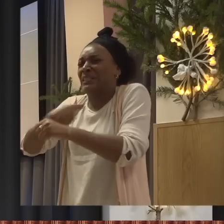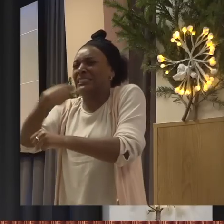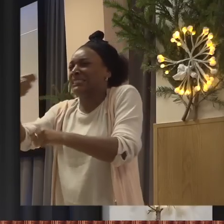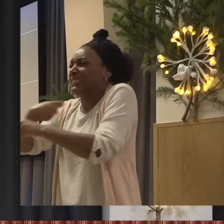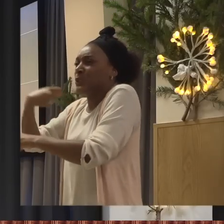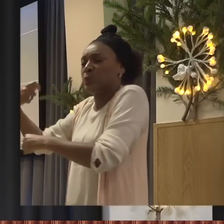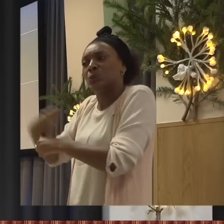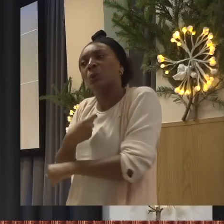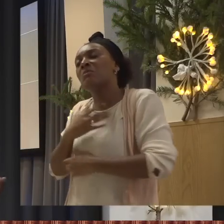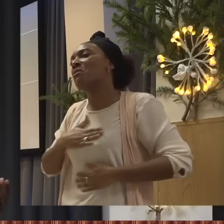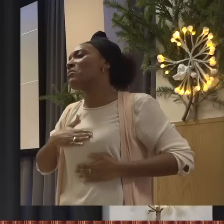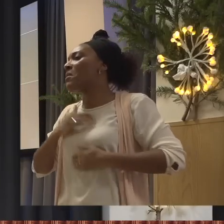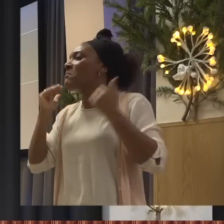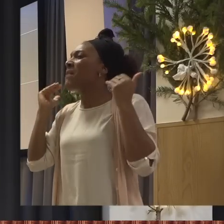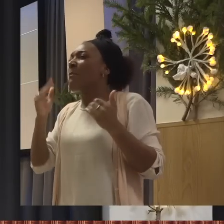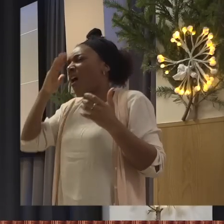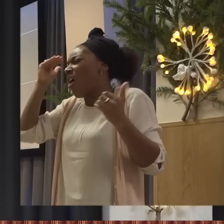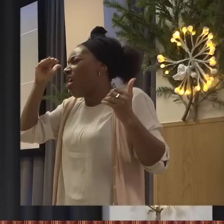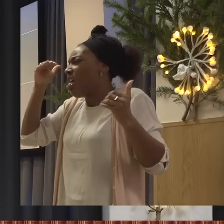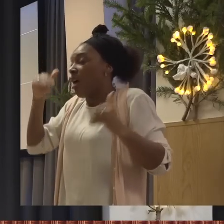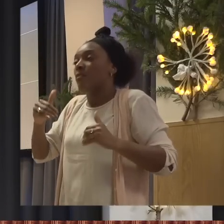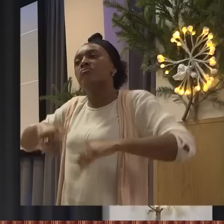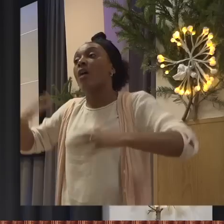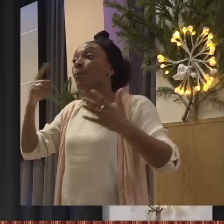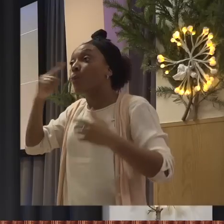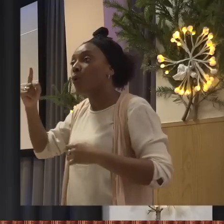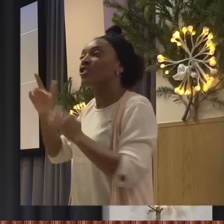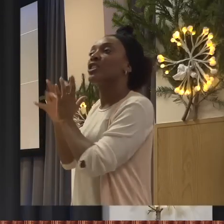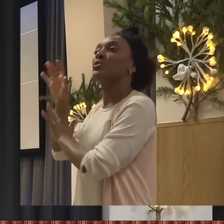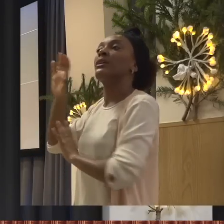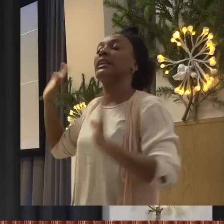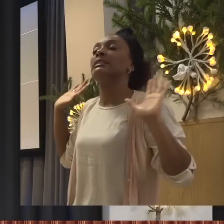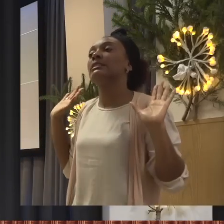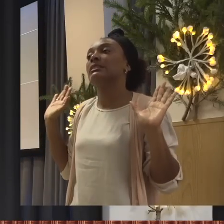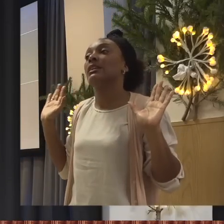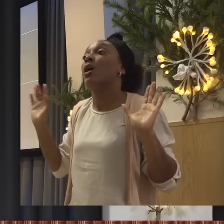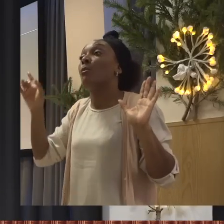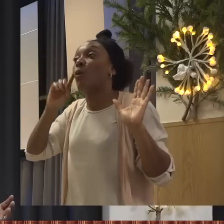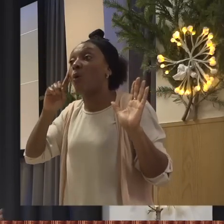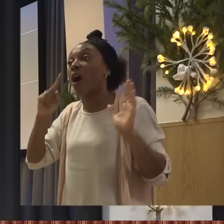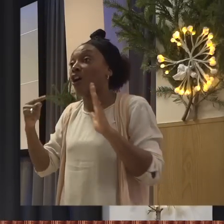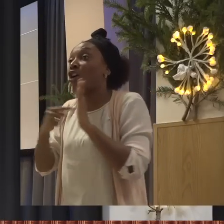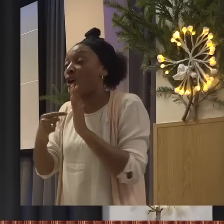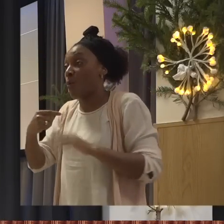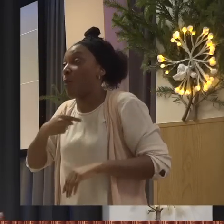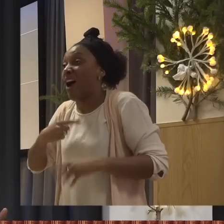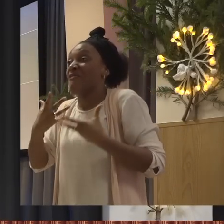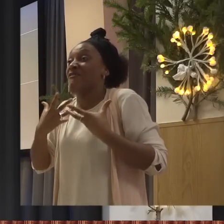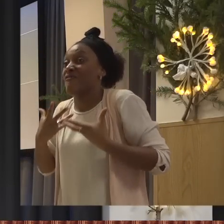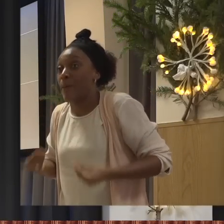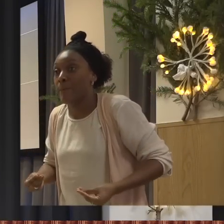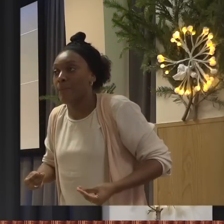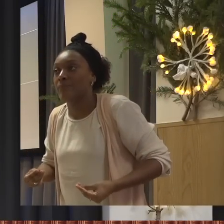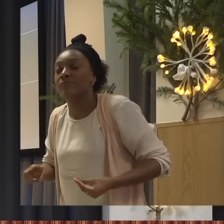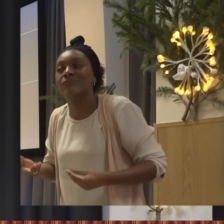persécutions, dans les détresses, pour Christ. Car quand je suis faible, c'est alors que